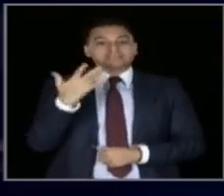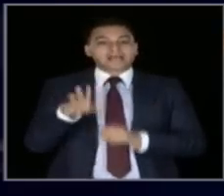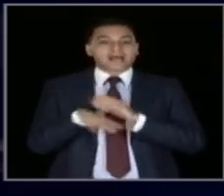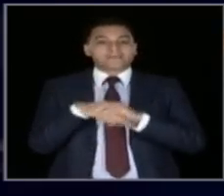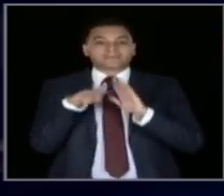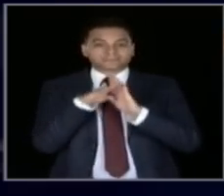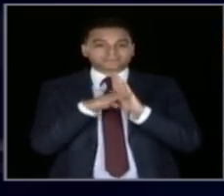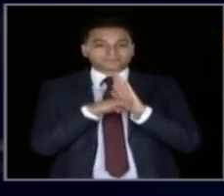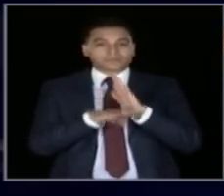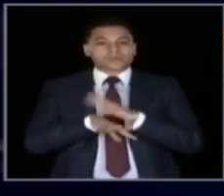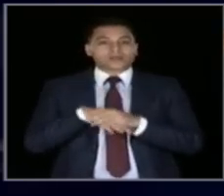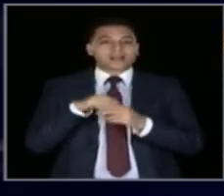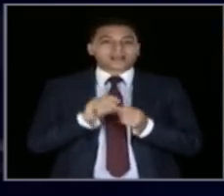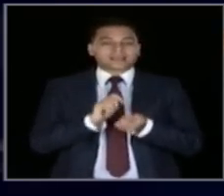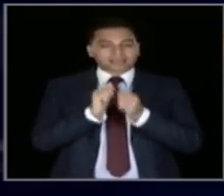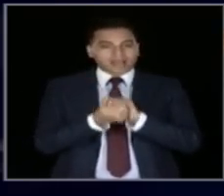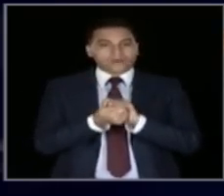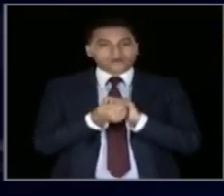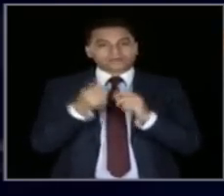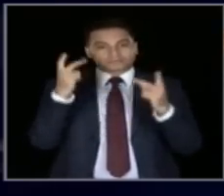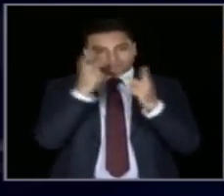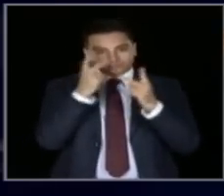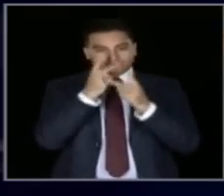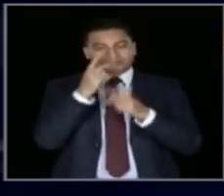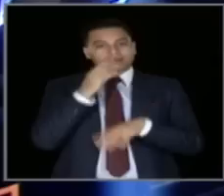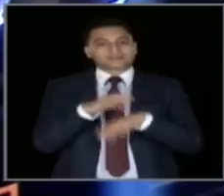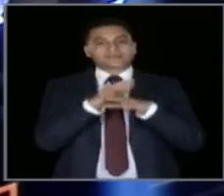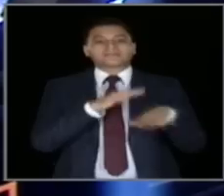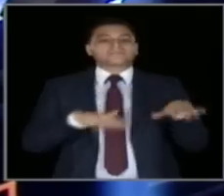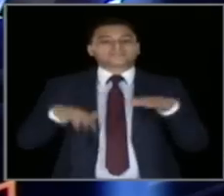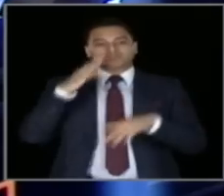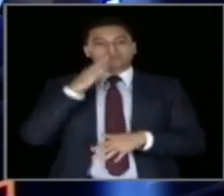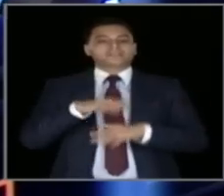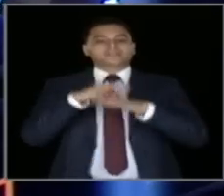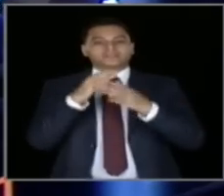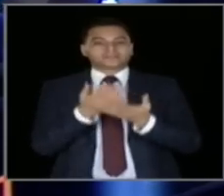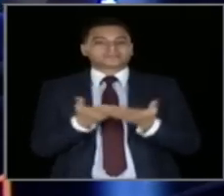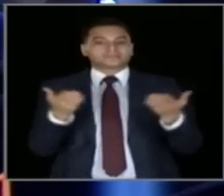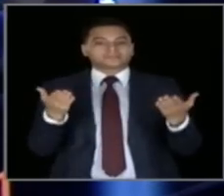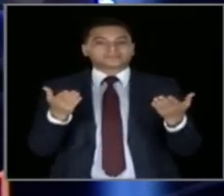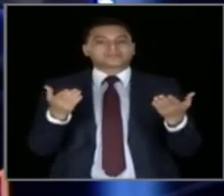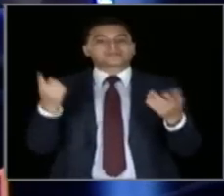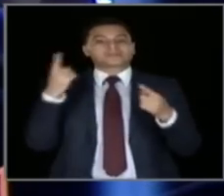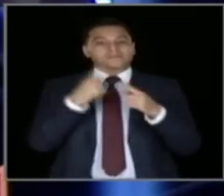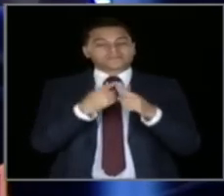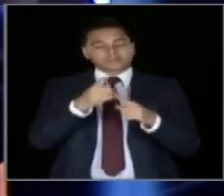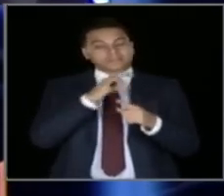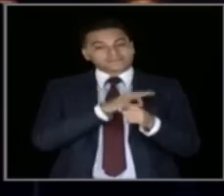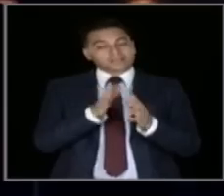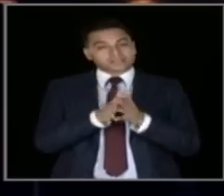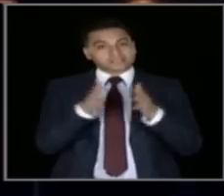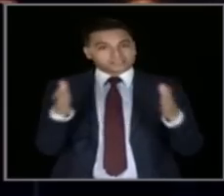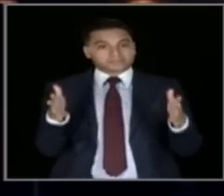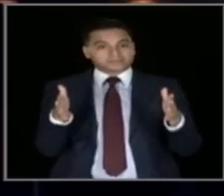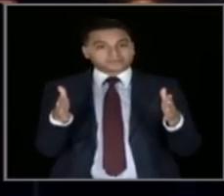نقسمها ونحولها الى انسايكلوبيديا موسوعه، وتبقى موسوعه فريده من نوعها. يا ريت والله.